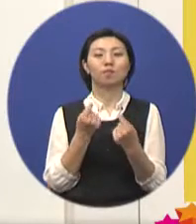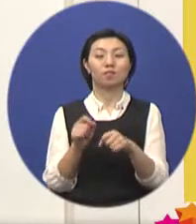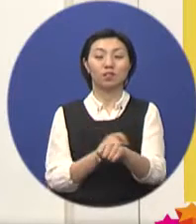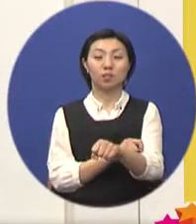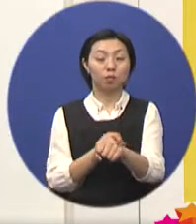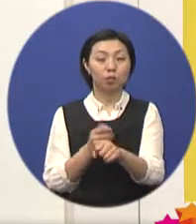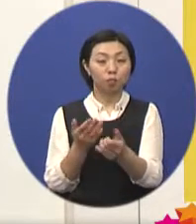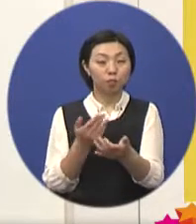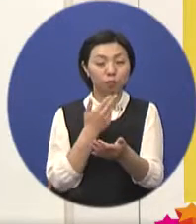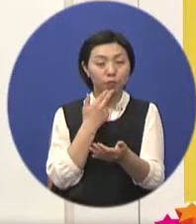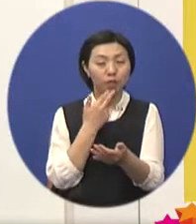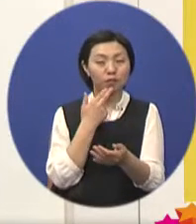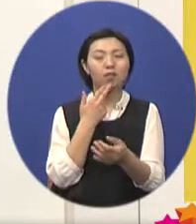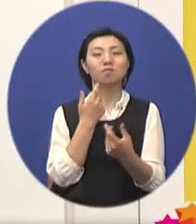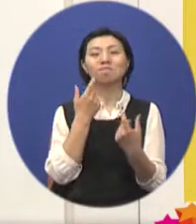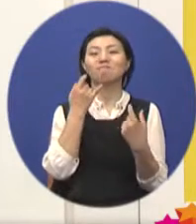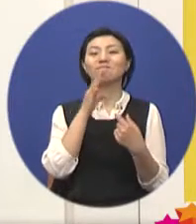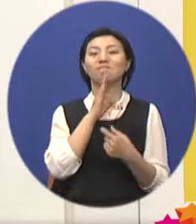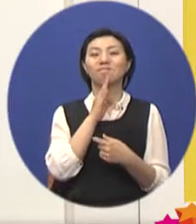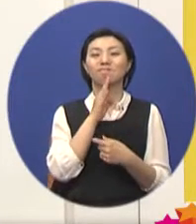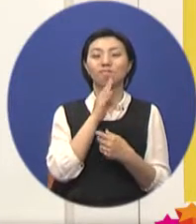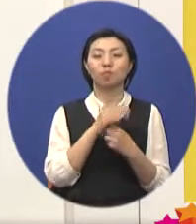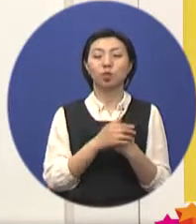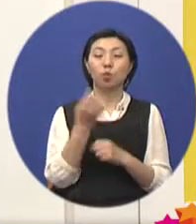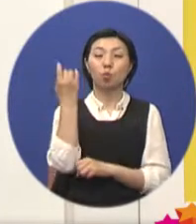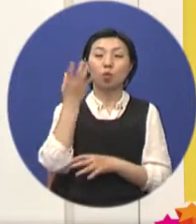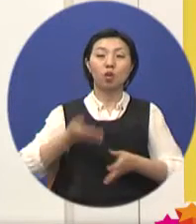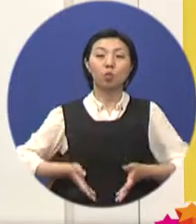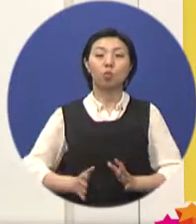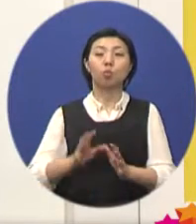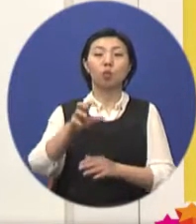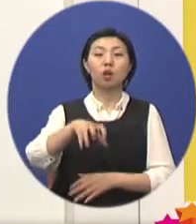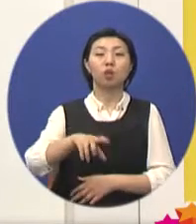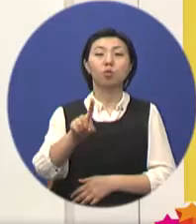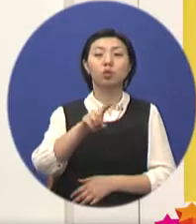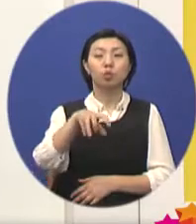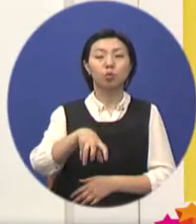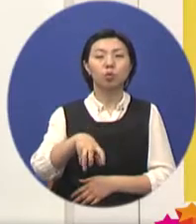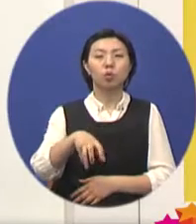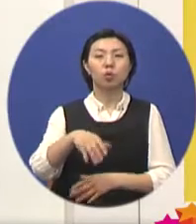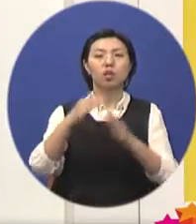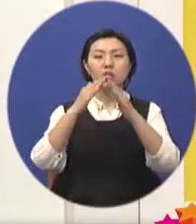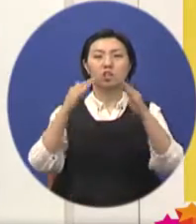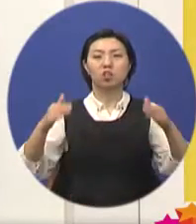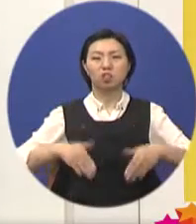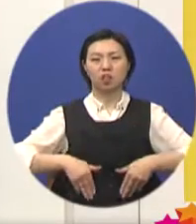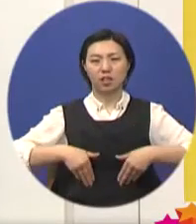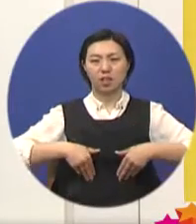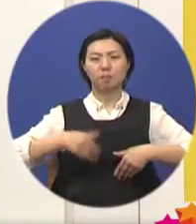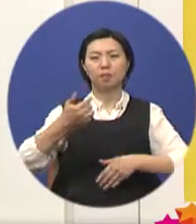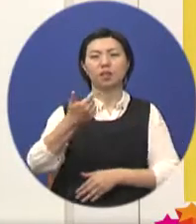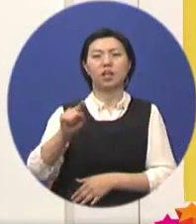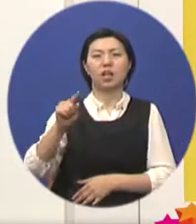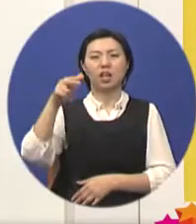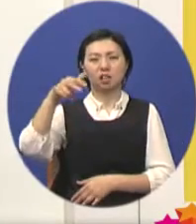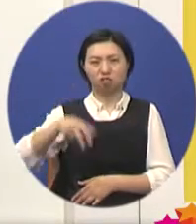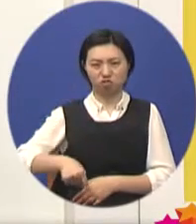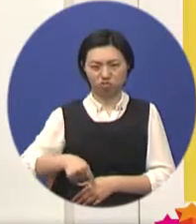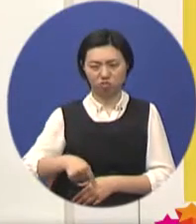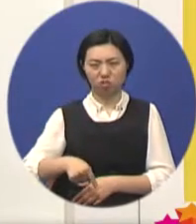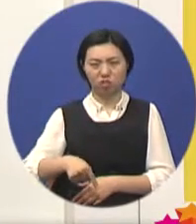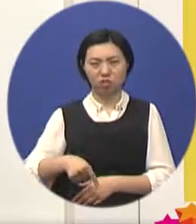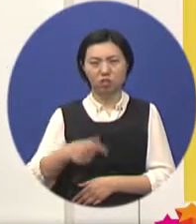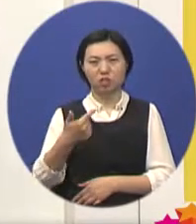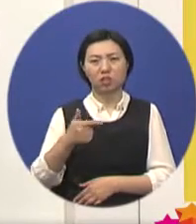일 없으시죠? 예, 예. 예. 원래 고향은 어디신가요? 전남 나주예요. 아, 그때 그 말씀하셨다. 역시